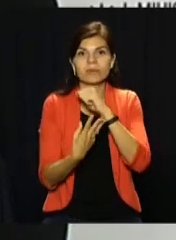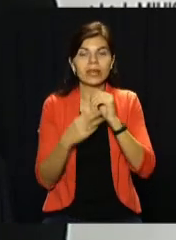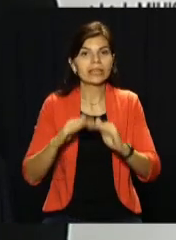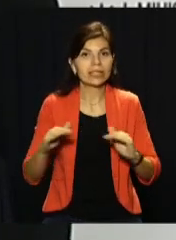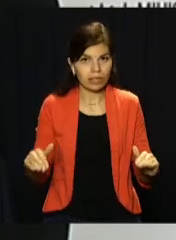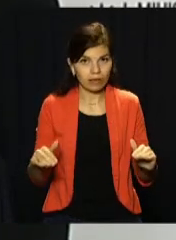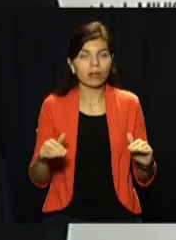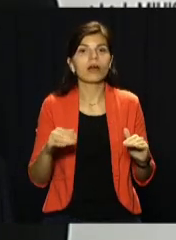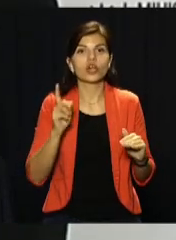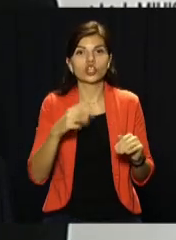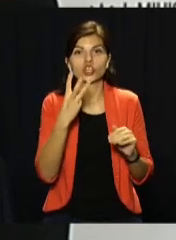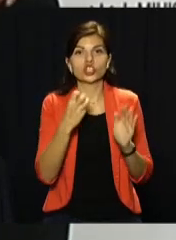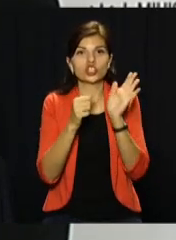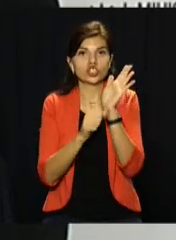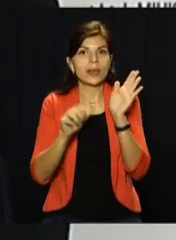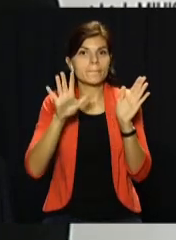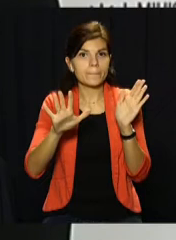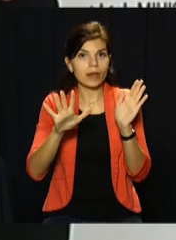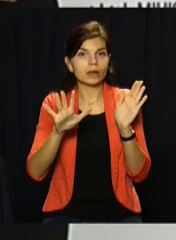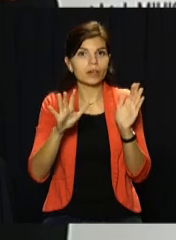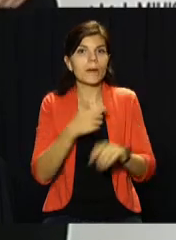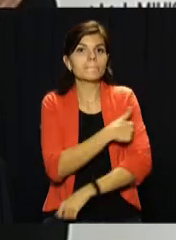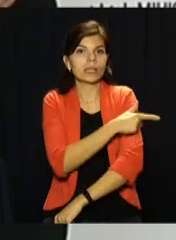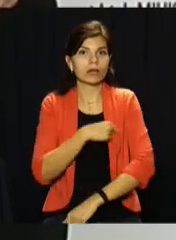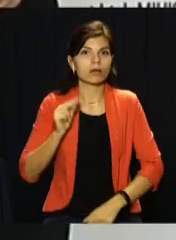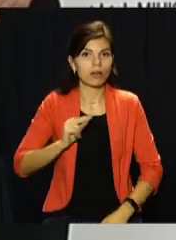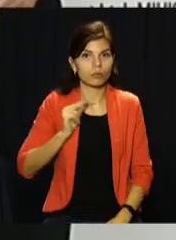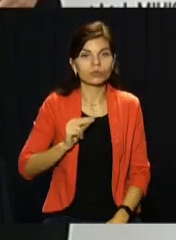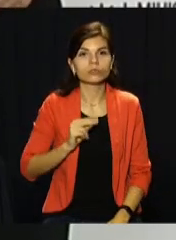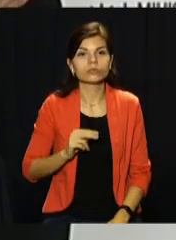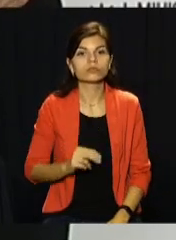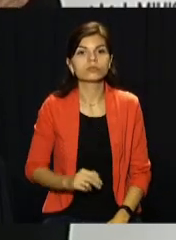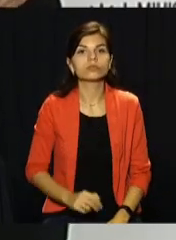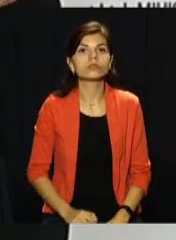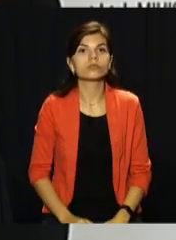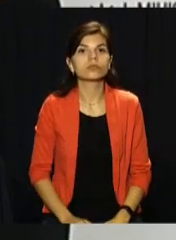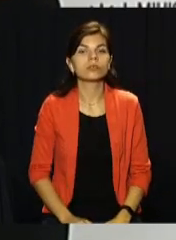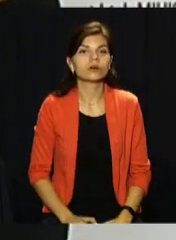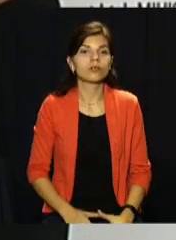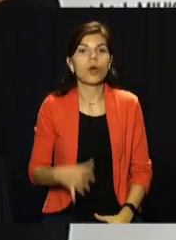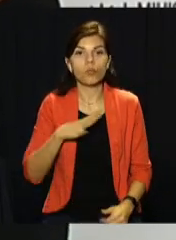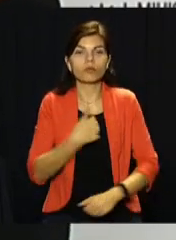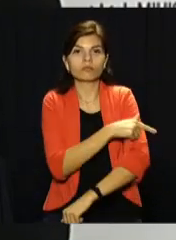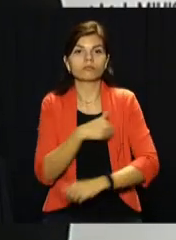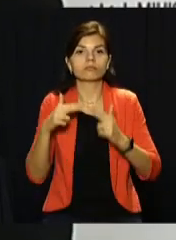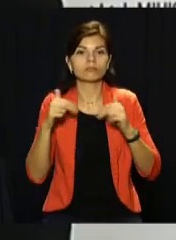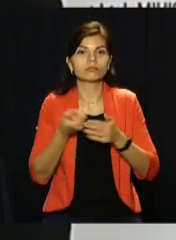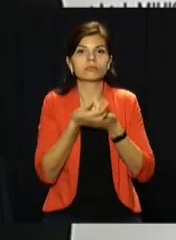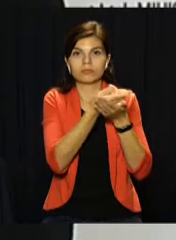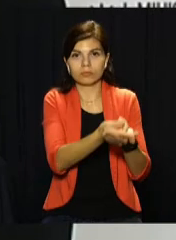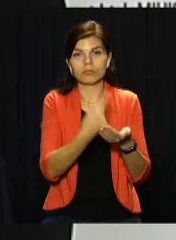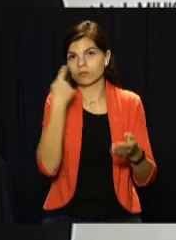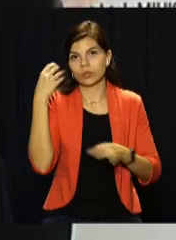дітей, а також 365 медичних працівників. Було госпіталізовано за минулу